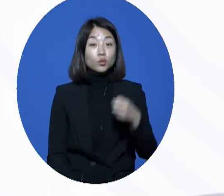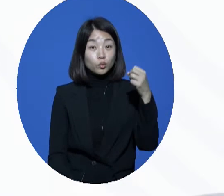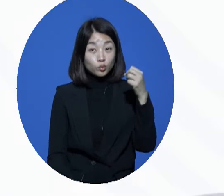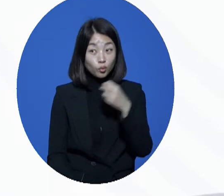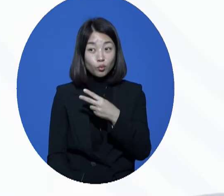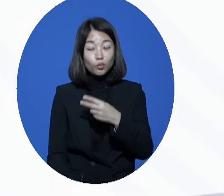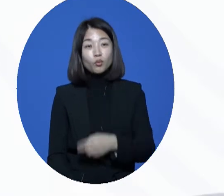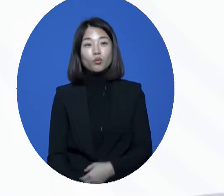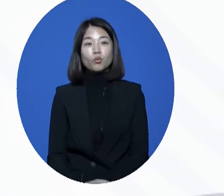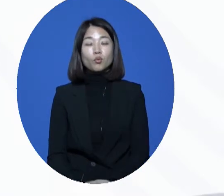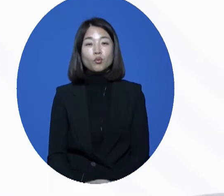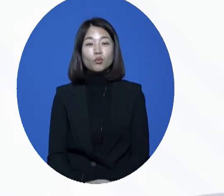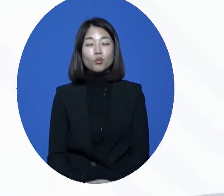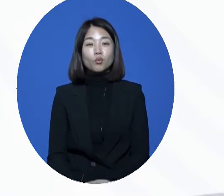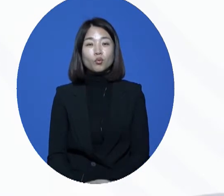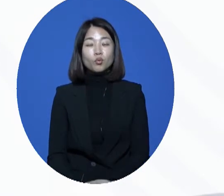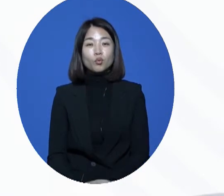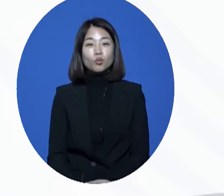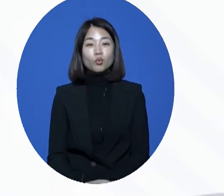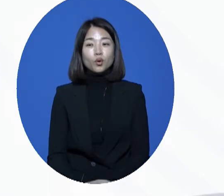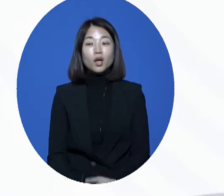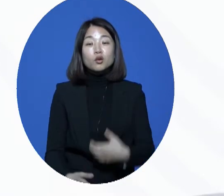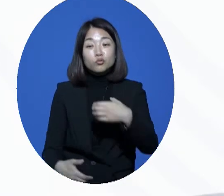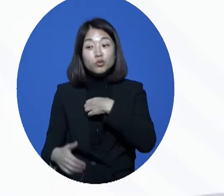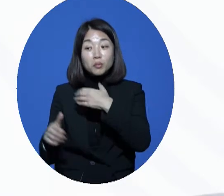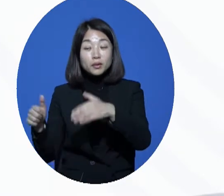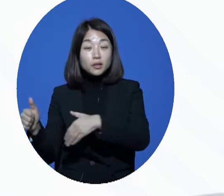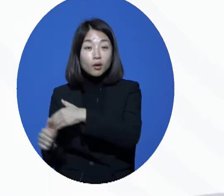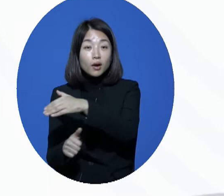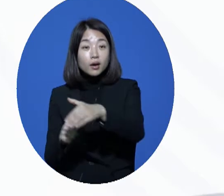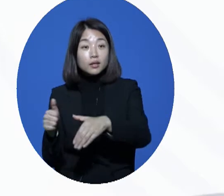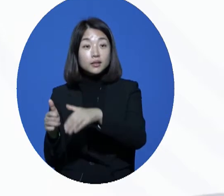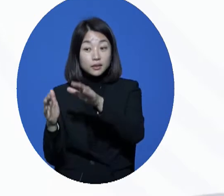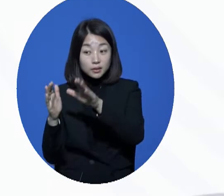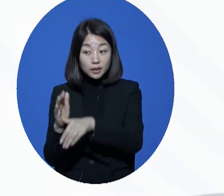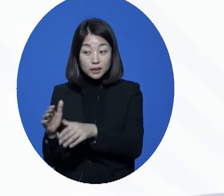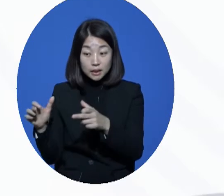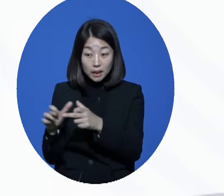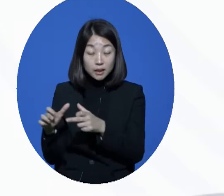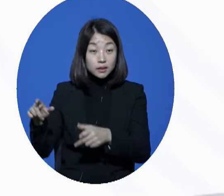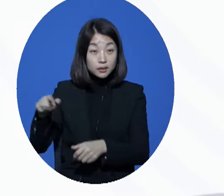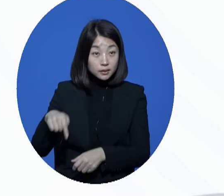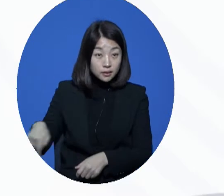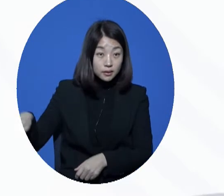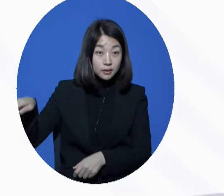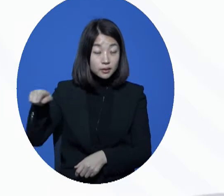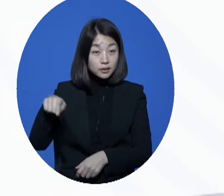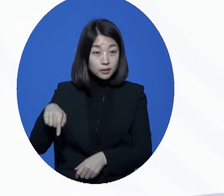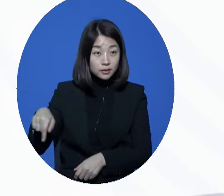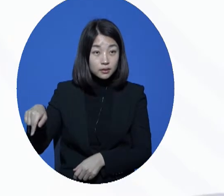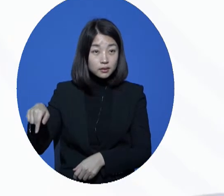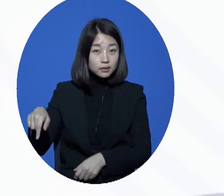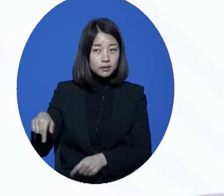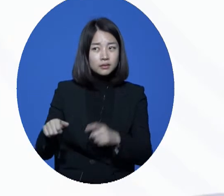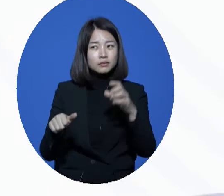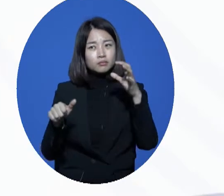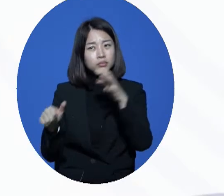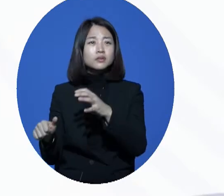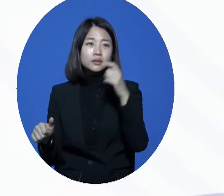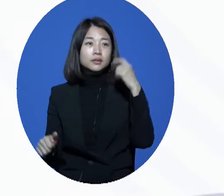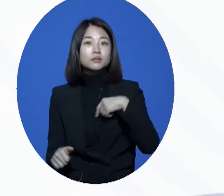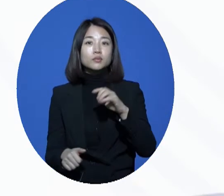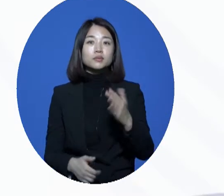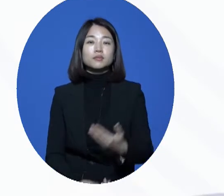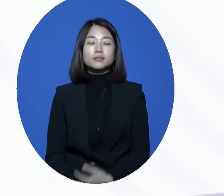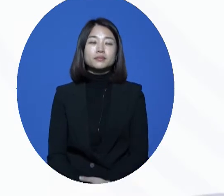그리고 더욱 큰 문제는 재난시가 됐을 때 이런 문화가 더 자연스럽고 용인이 된다라는 겁니다.